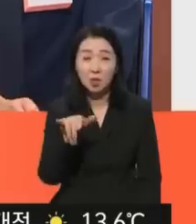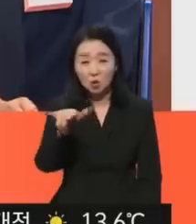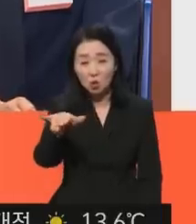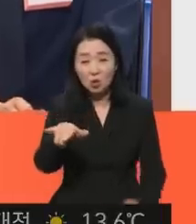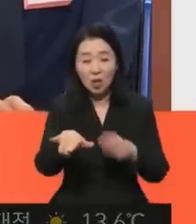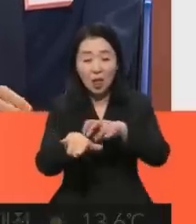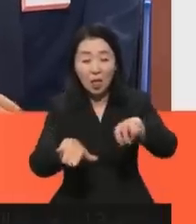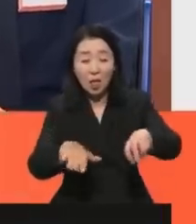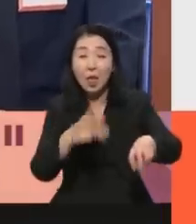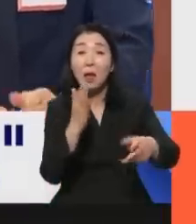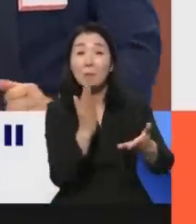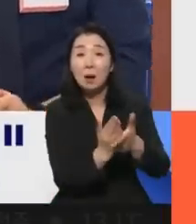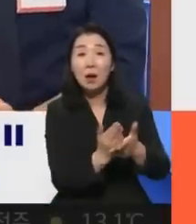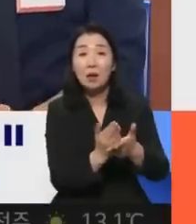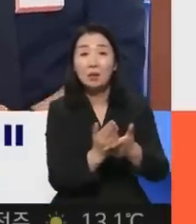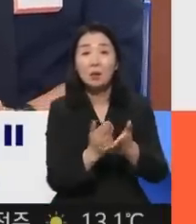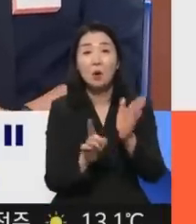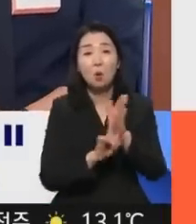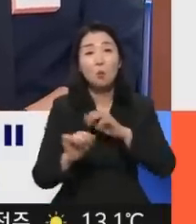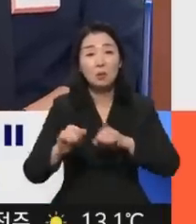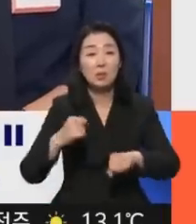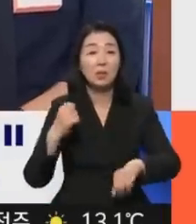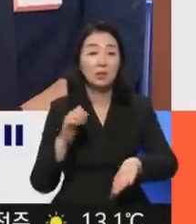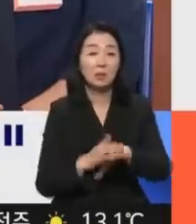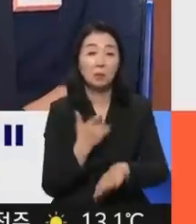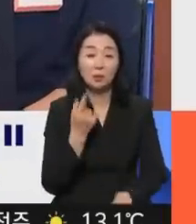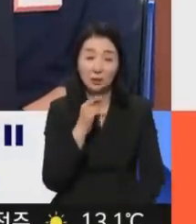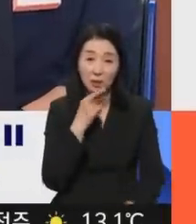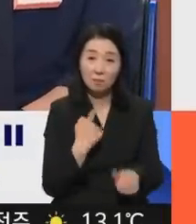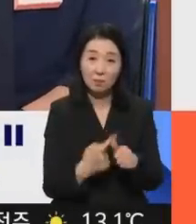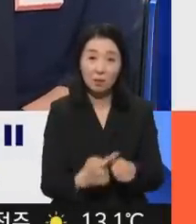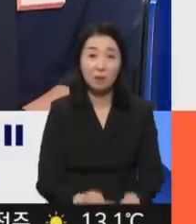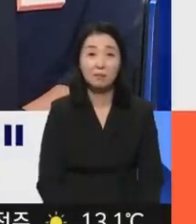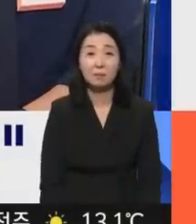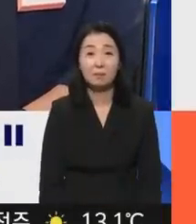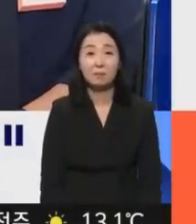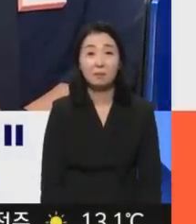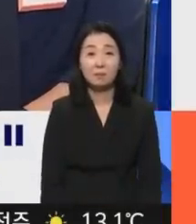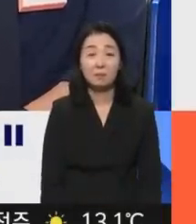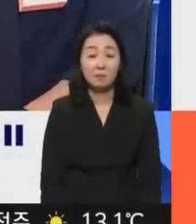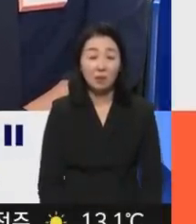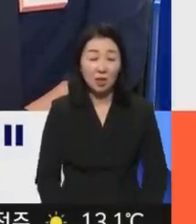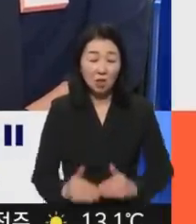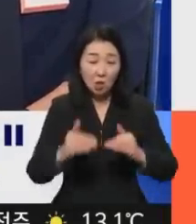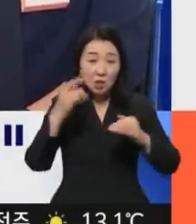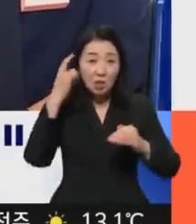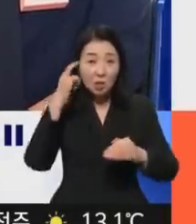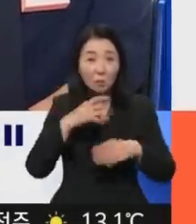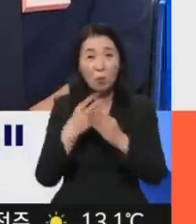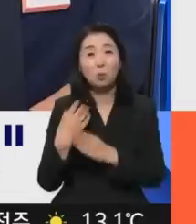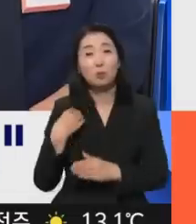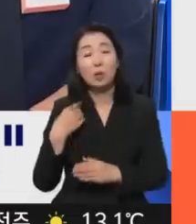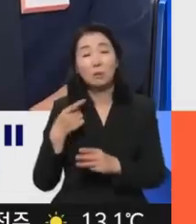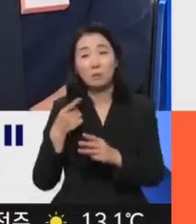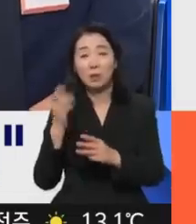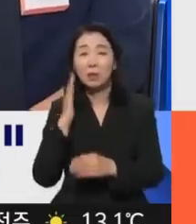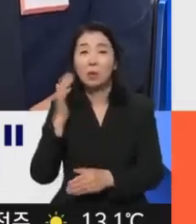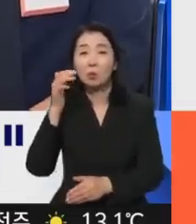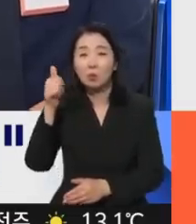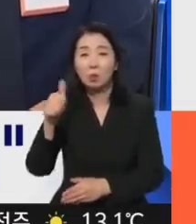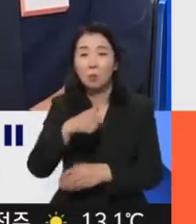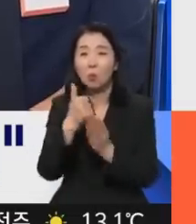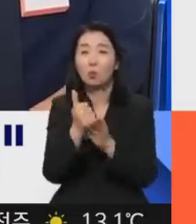대통령 홍보 소속실이 접근을 대단히 잘못한 것이라고 비판했습니다 절차를 생각해 모든 부담이 대통령 본인에게